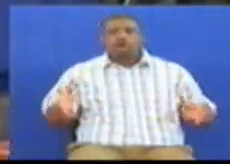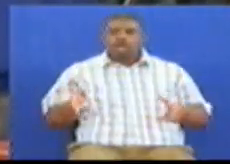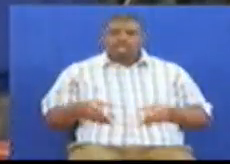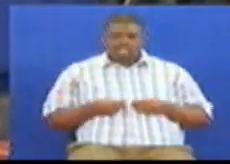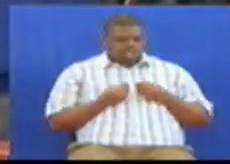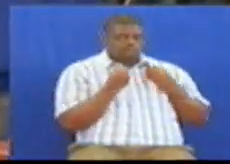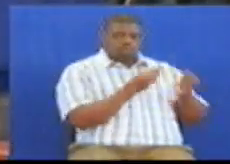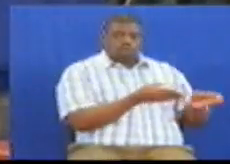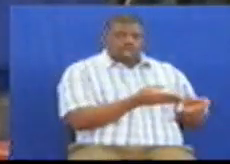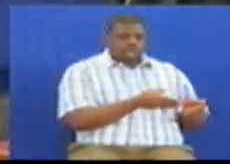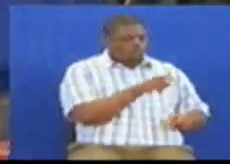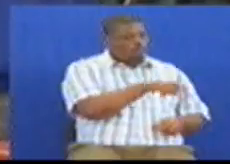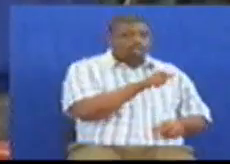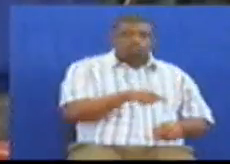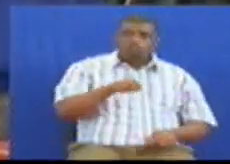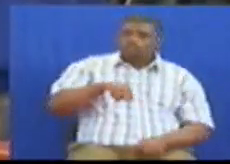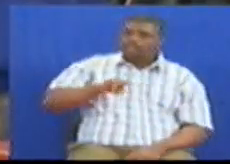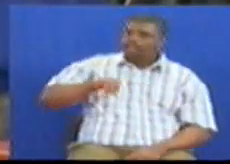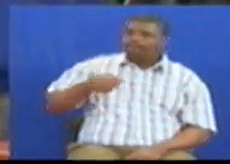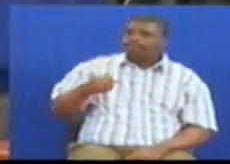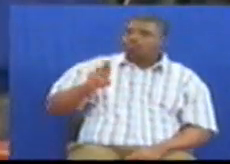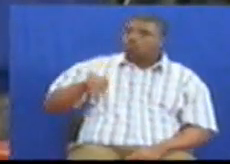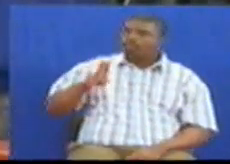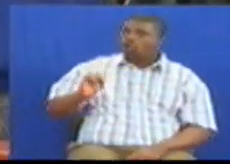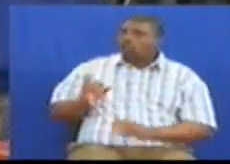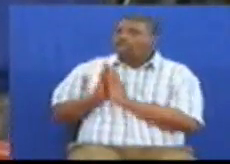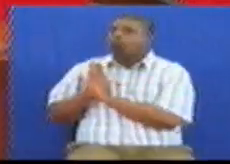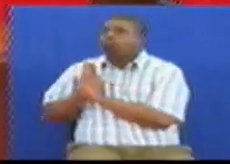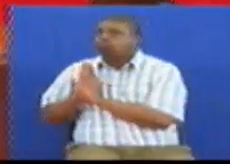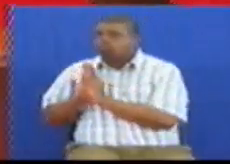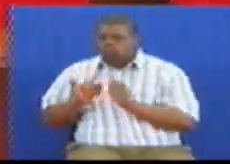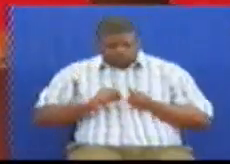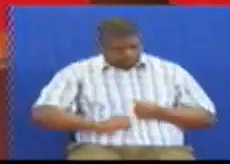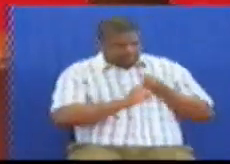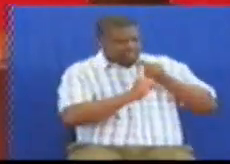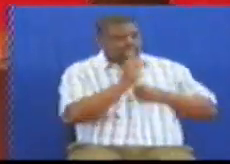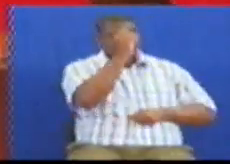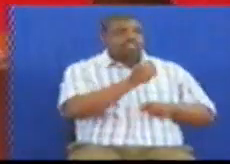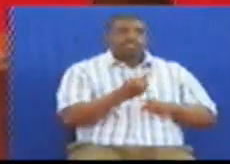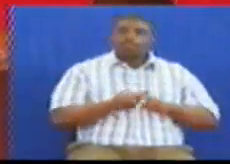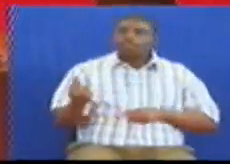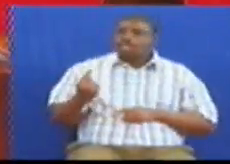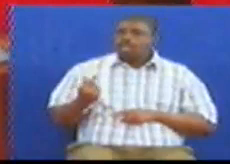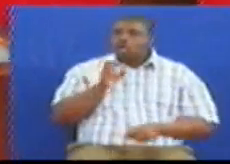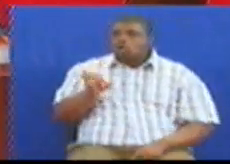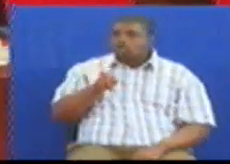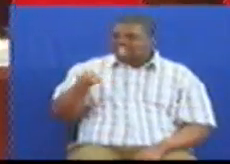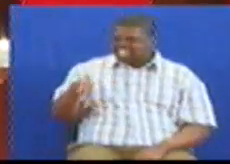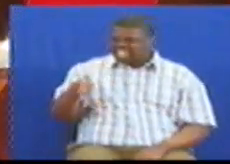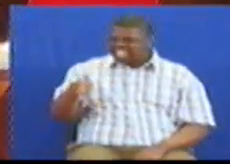Namtumbo. Baada ya kusema hayo, nakushukuru sana na unga mkono kwa 100% hoja hii, na kwa